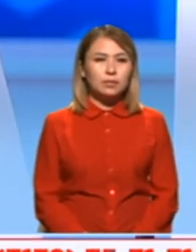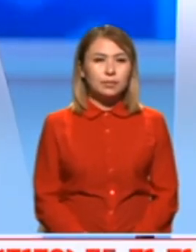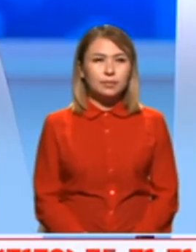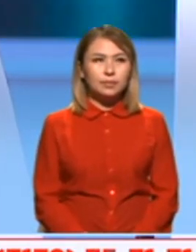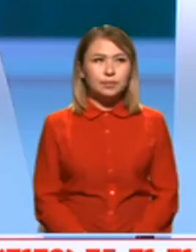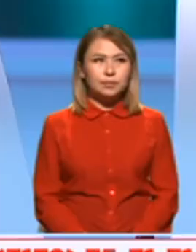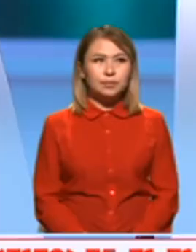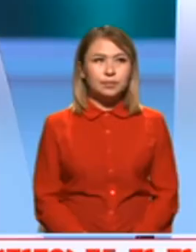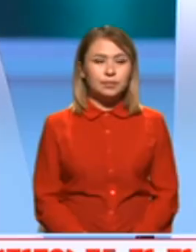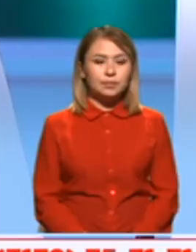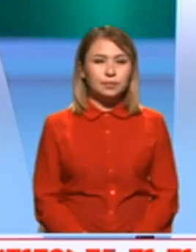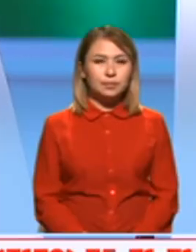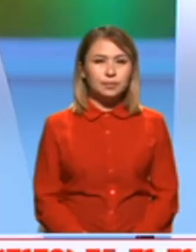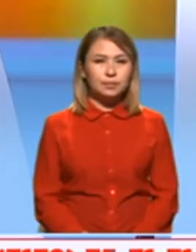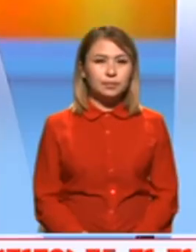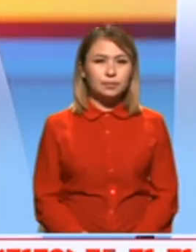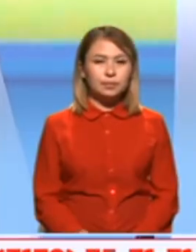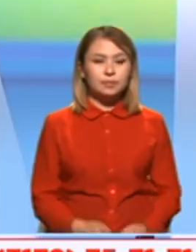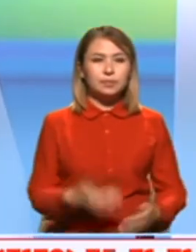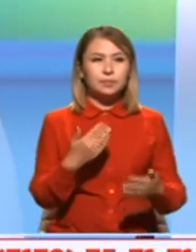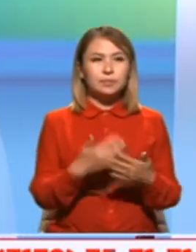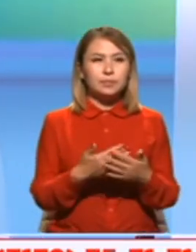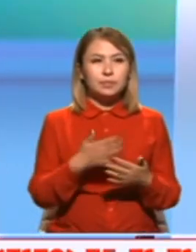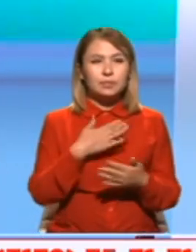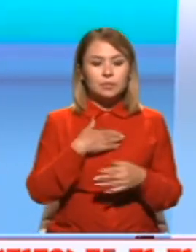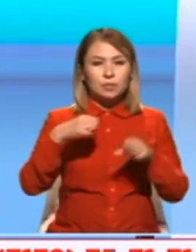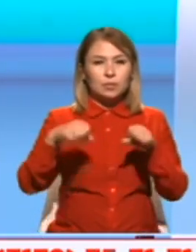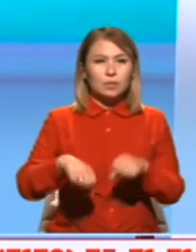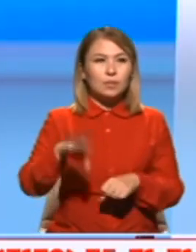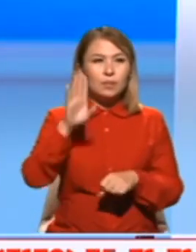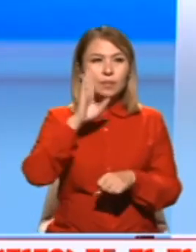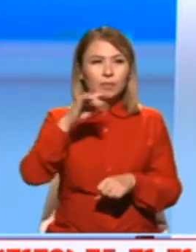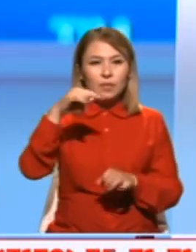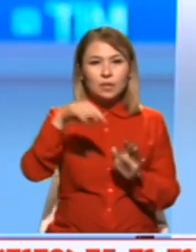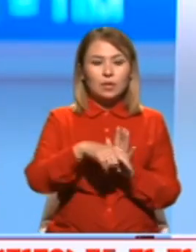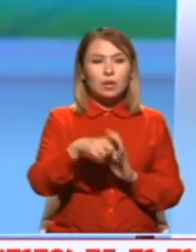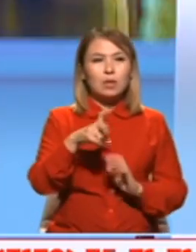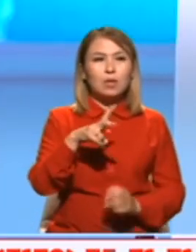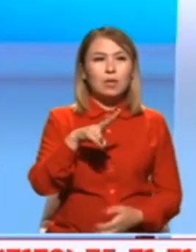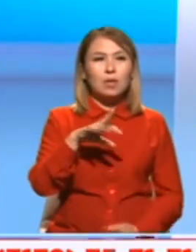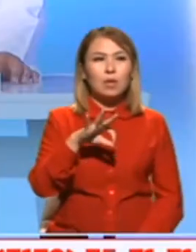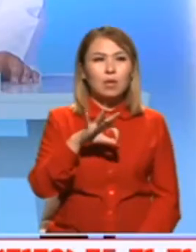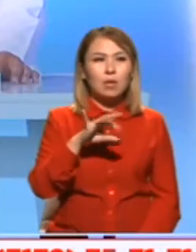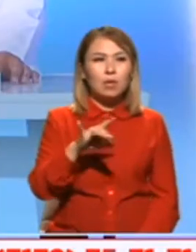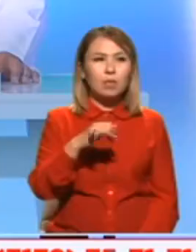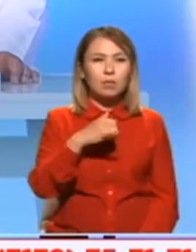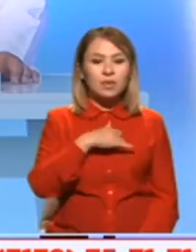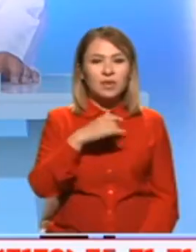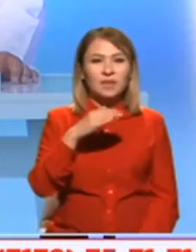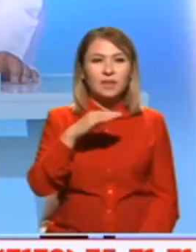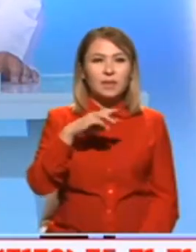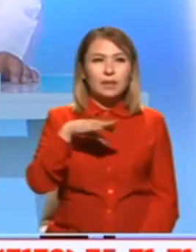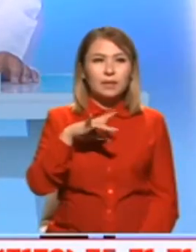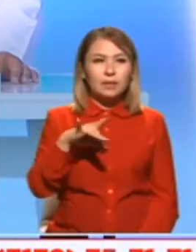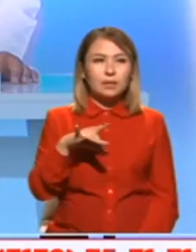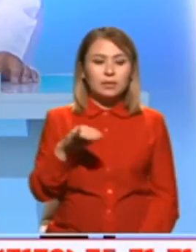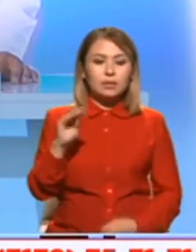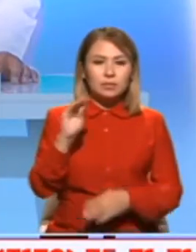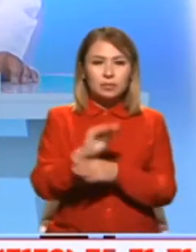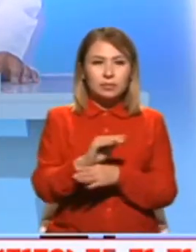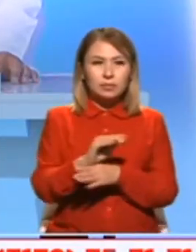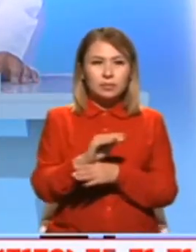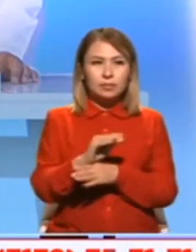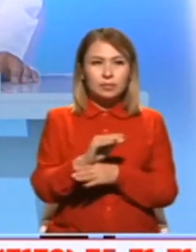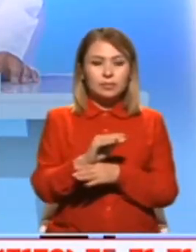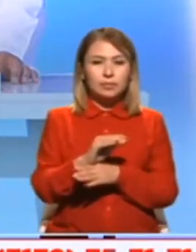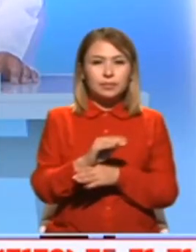иә. Мына мысалы бізде колонкада ағатын суларда хлор болады ғой, соған біз фильтр орнатамыз да. Иә.